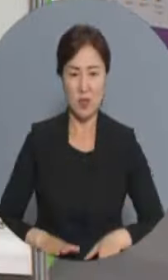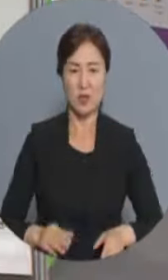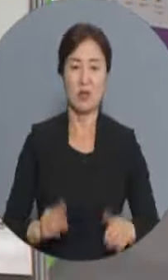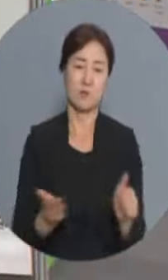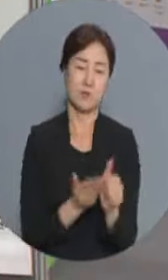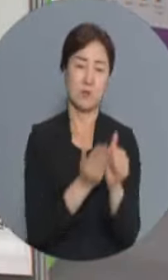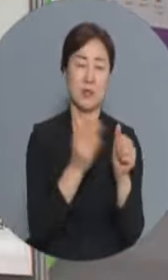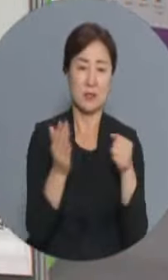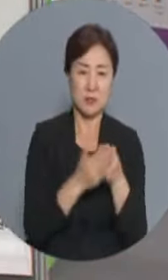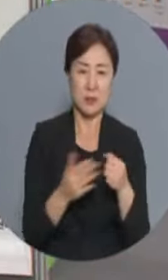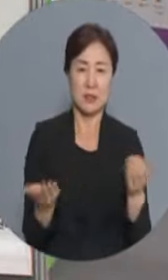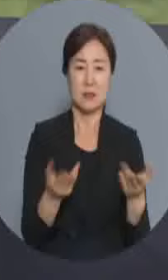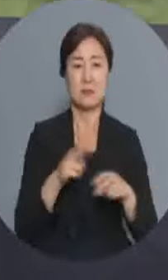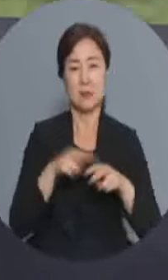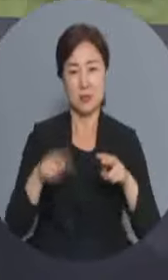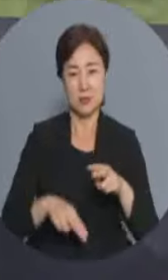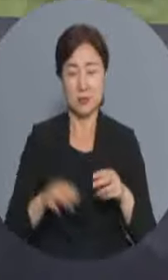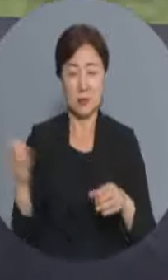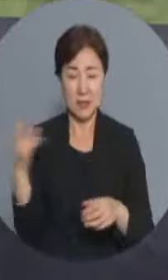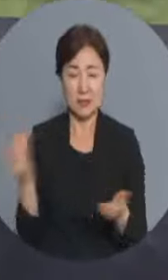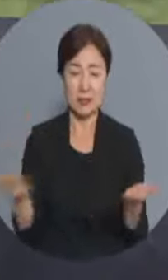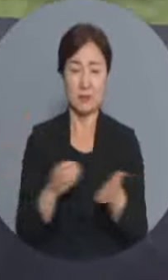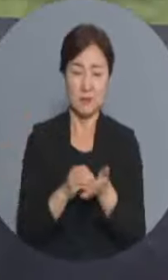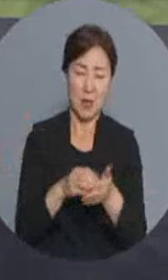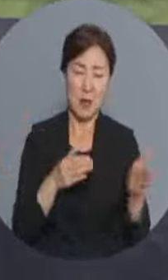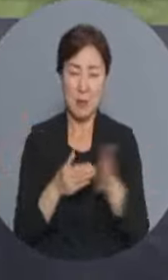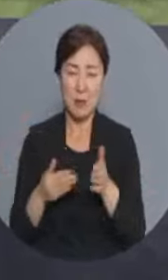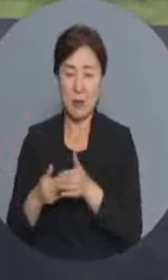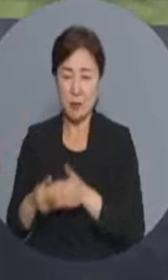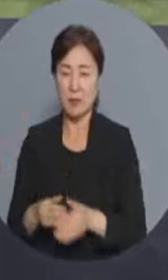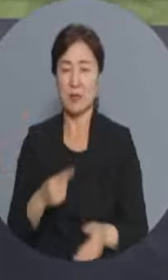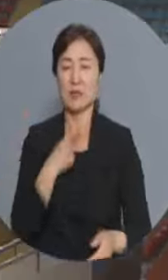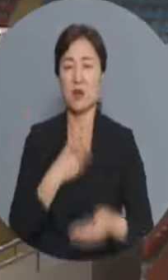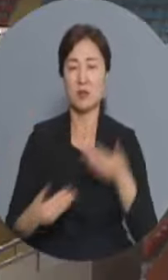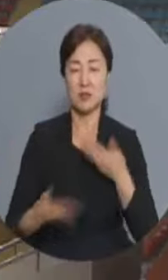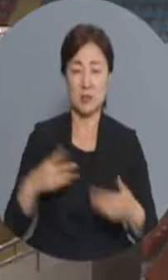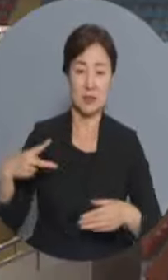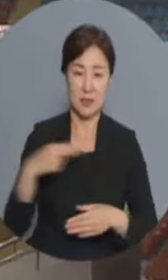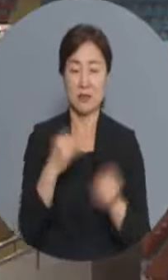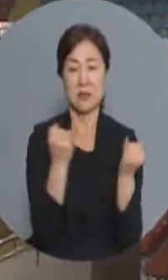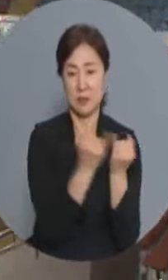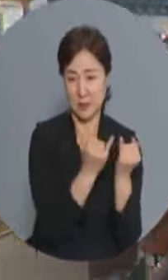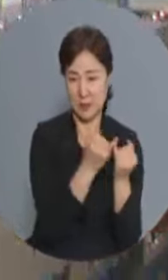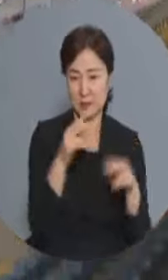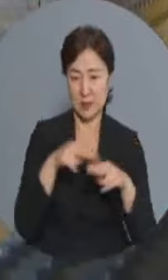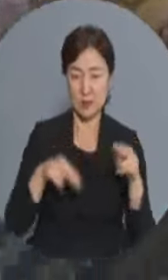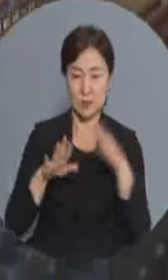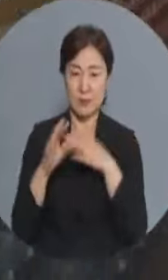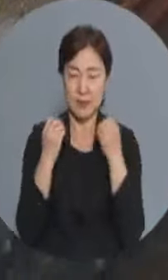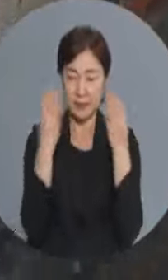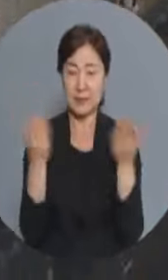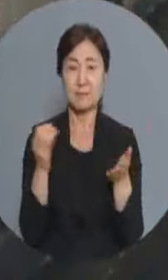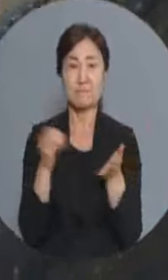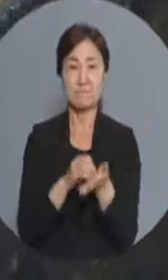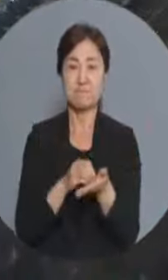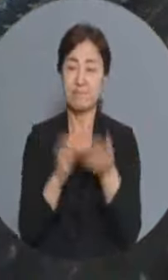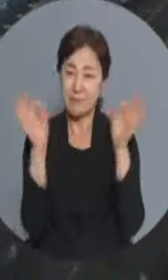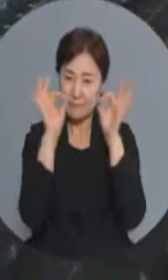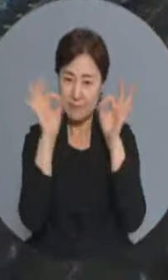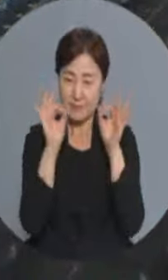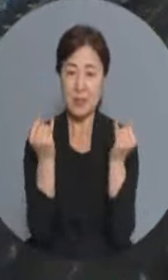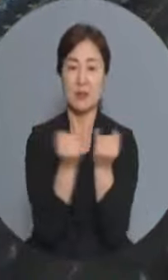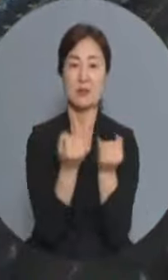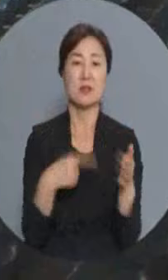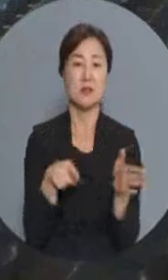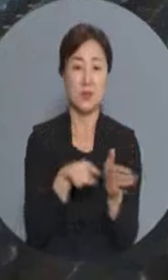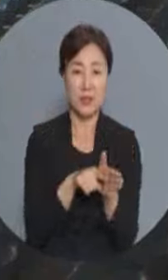등으로 직장을 그만둔 뒤 재취업에 어려움을 겪는 경력 단절 여성과 퇴직 후 새 일자리를 찾는 중장년층을 위한